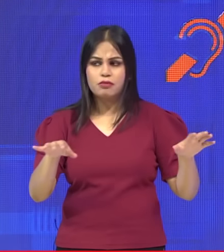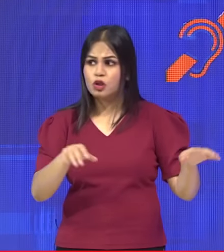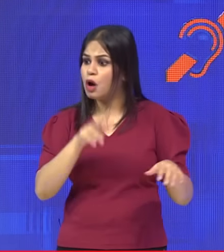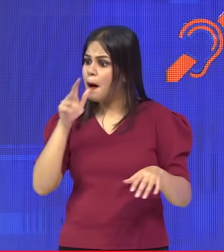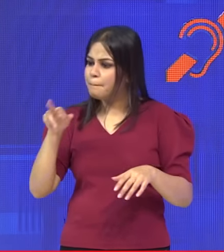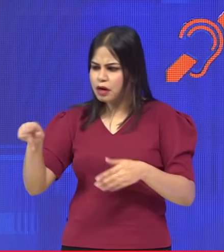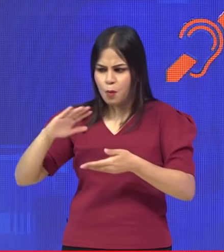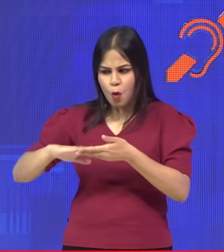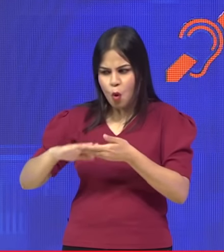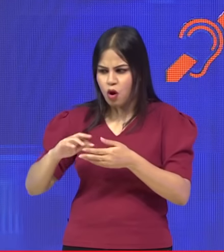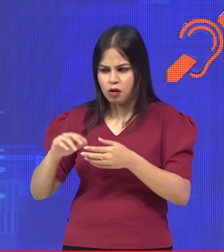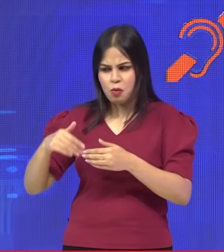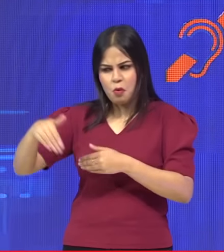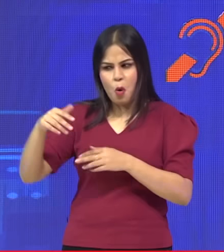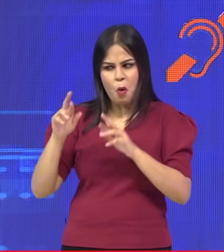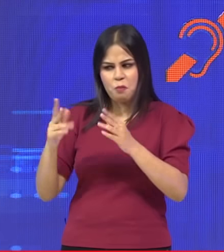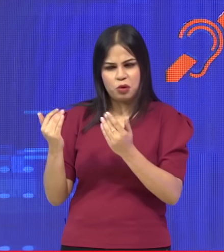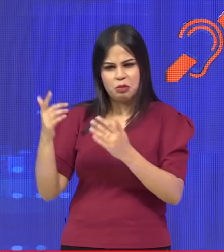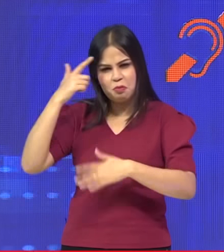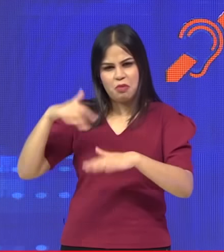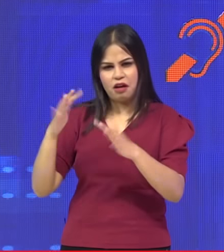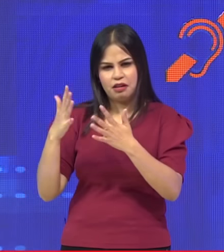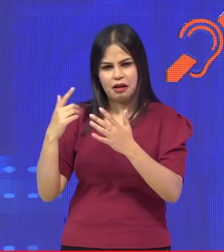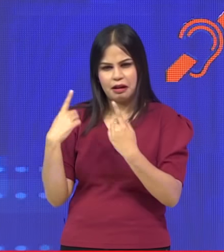पुराता लगता है ये सब देखते हैं